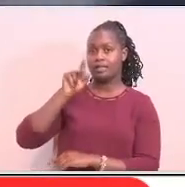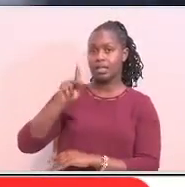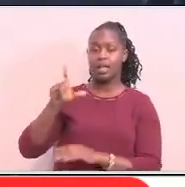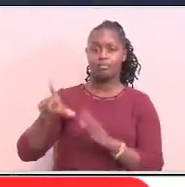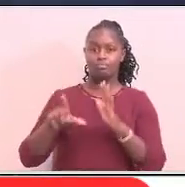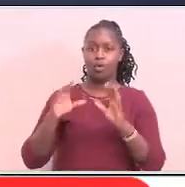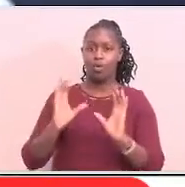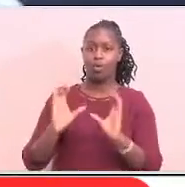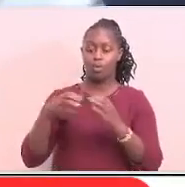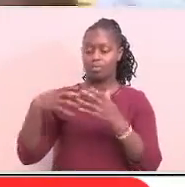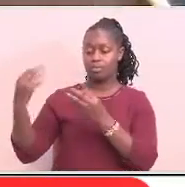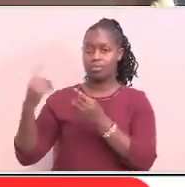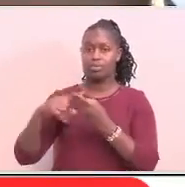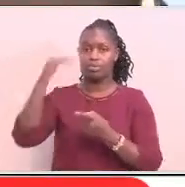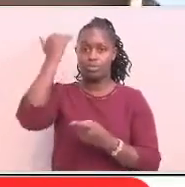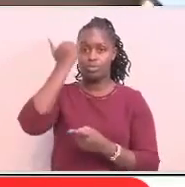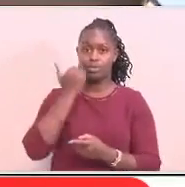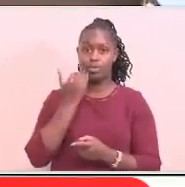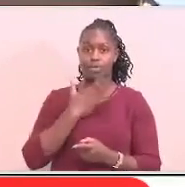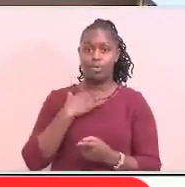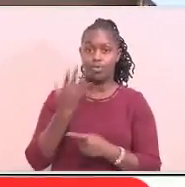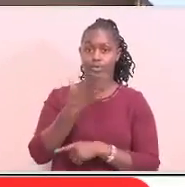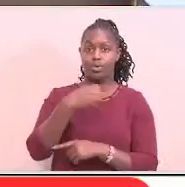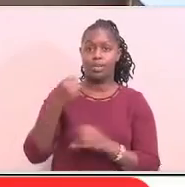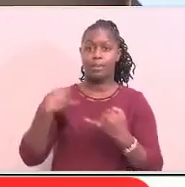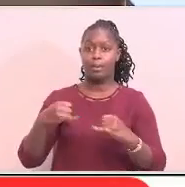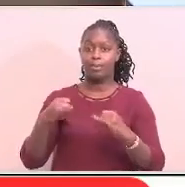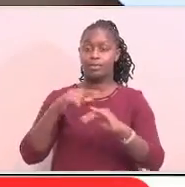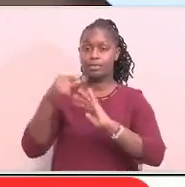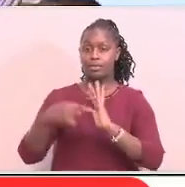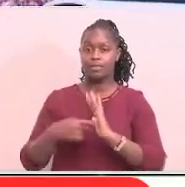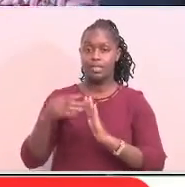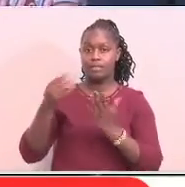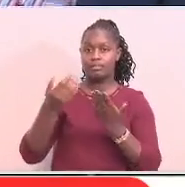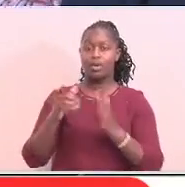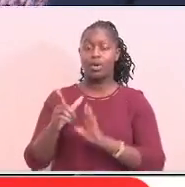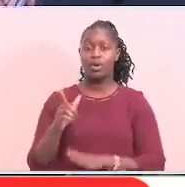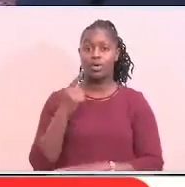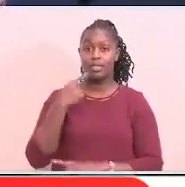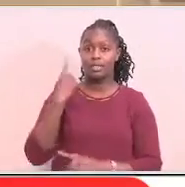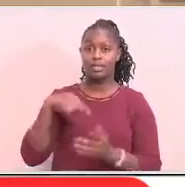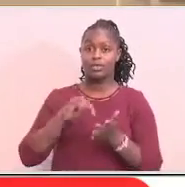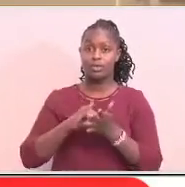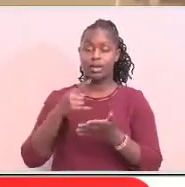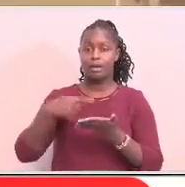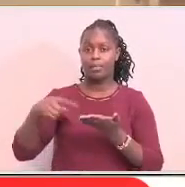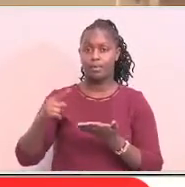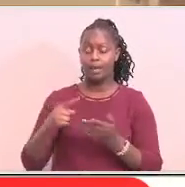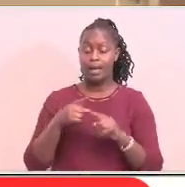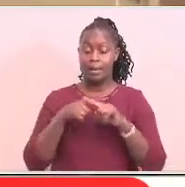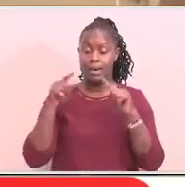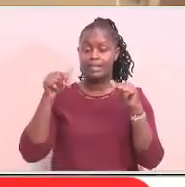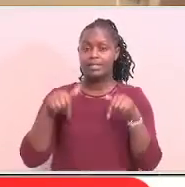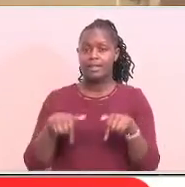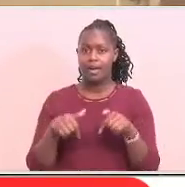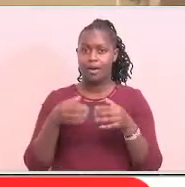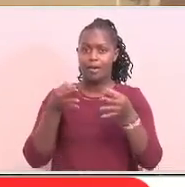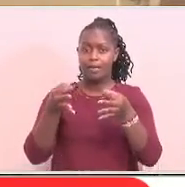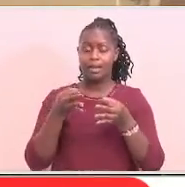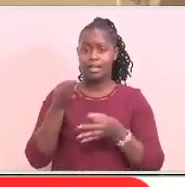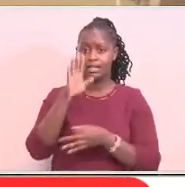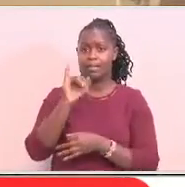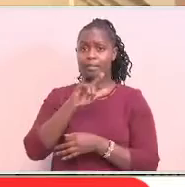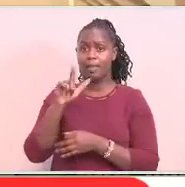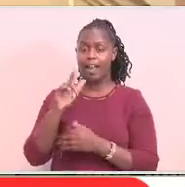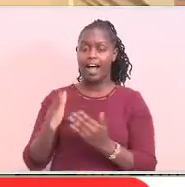kuelekea mahakamani wakitaka kusitishwa kwa sheria hii wakisema si halali. Kwa sasa hatma ya sheria ya fedha iko mikononi